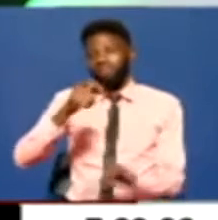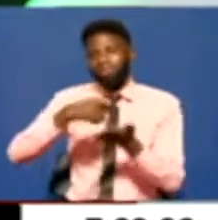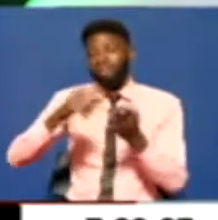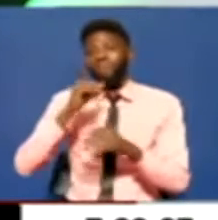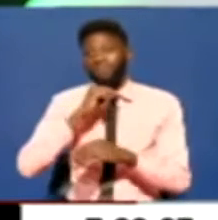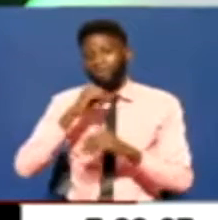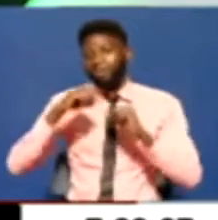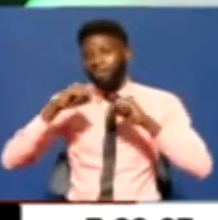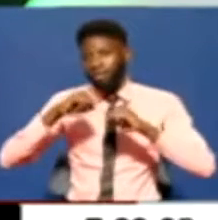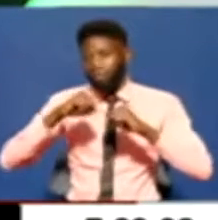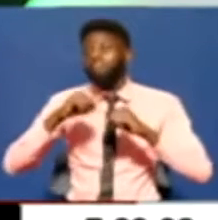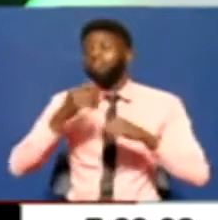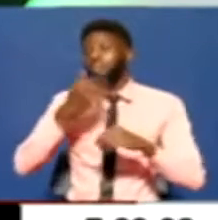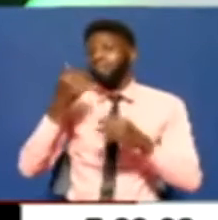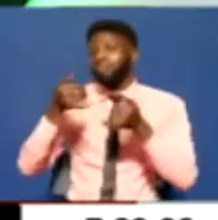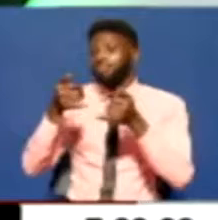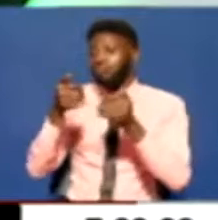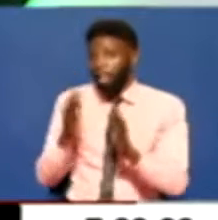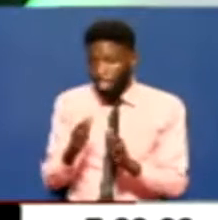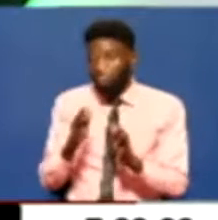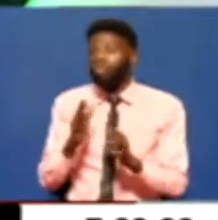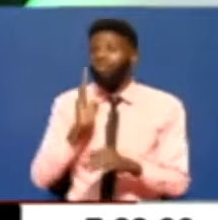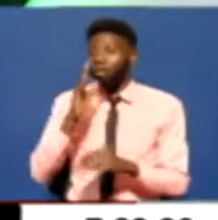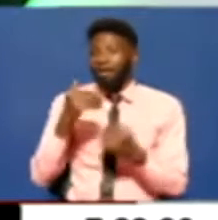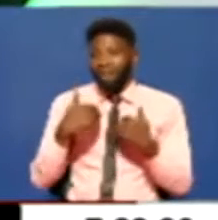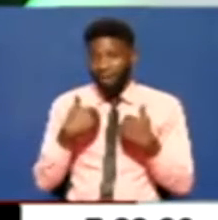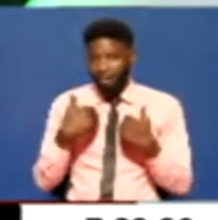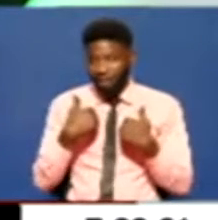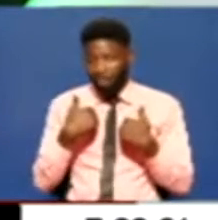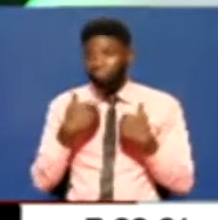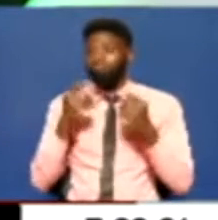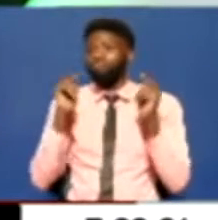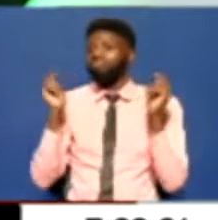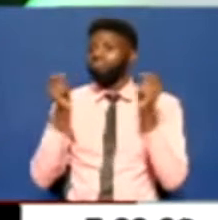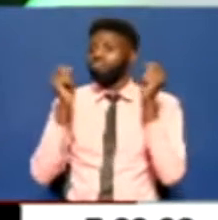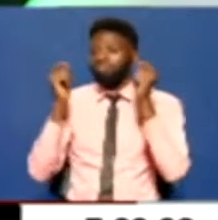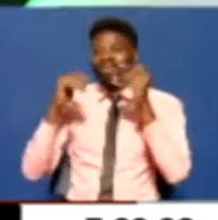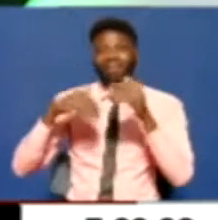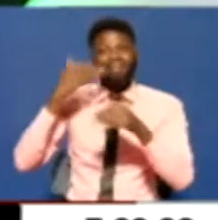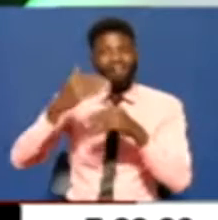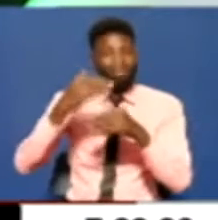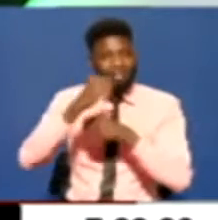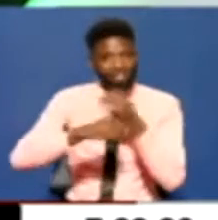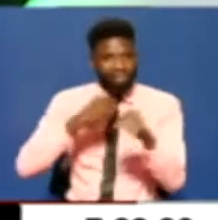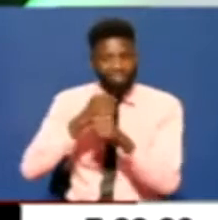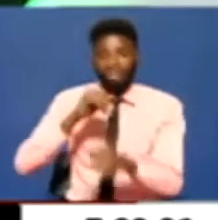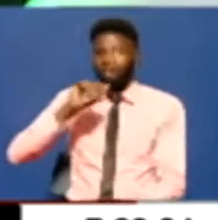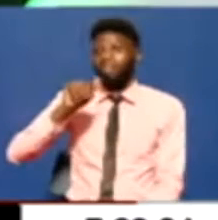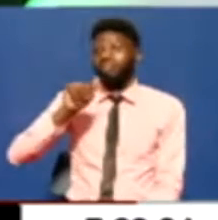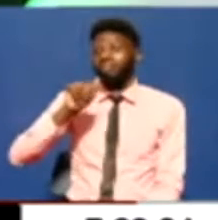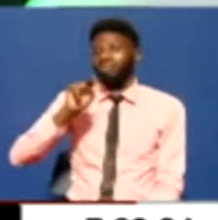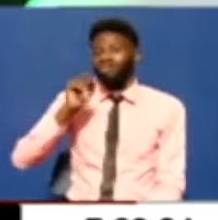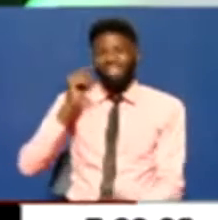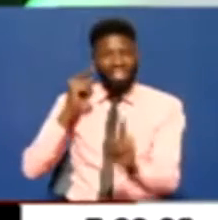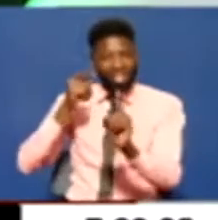ambao utaona kaunti hiyo ikiandaa hafla hiyo mwezi Januari mwaka ujao. Oparanya alidokeza kuwa hafla hiyo itakuwa ni mojawapo ya kukuza uchumi wa